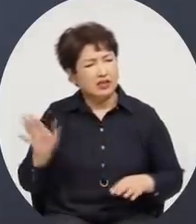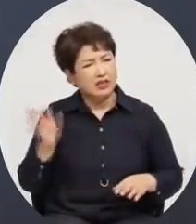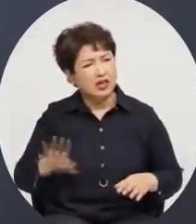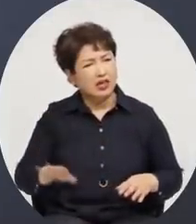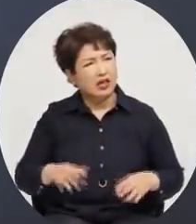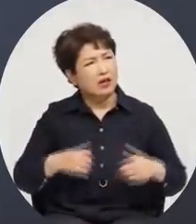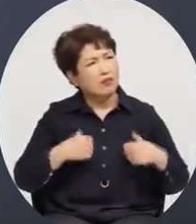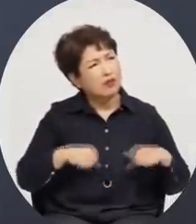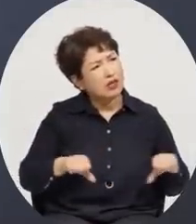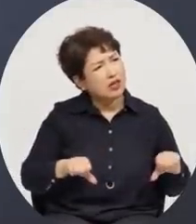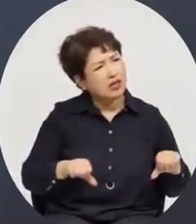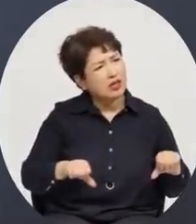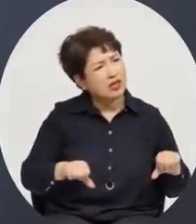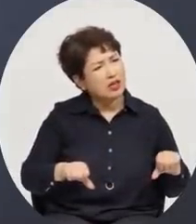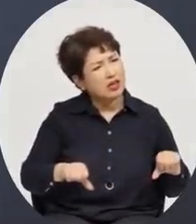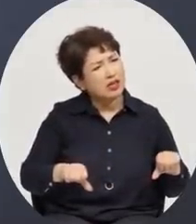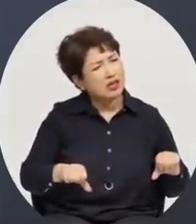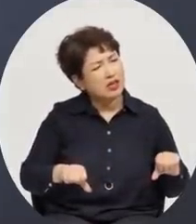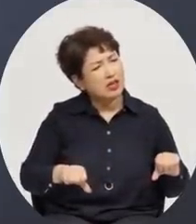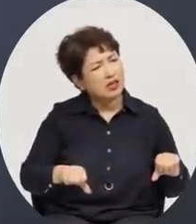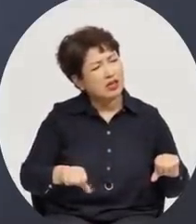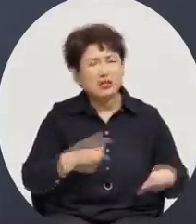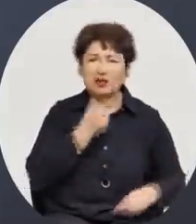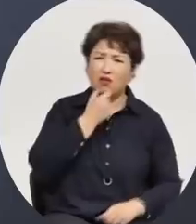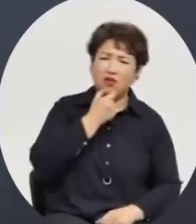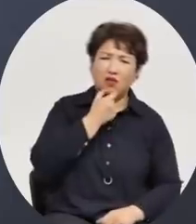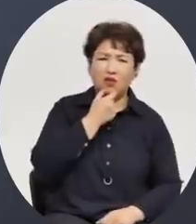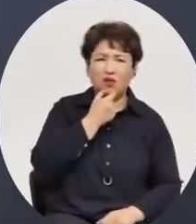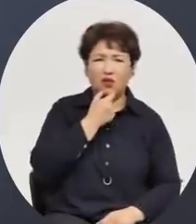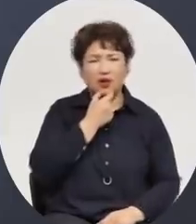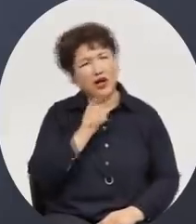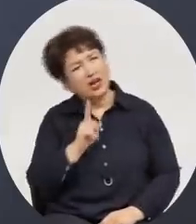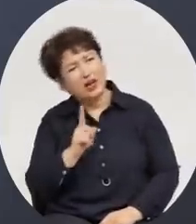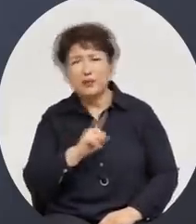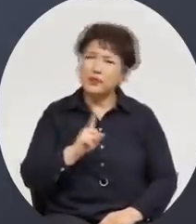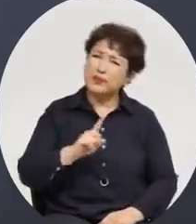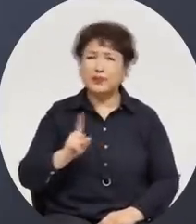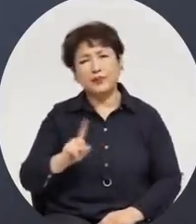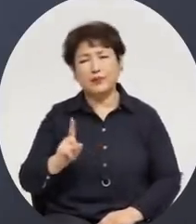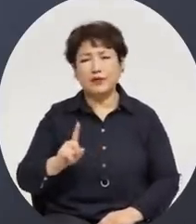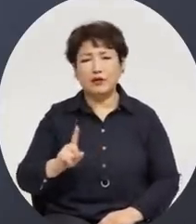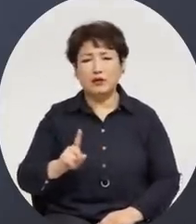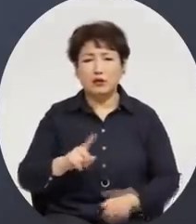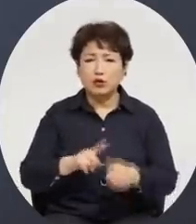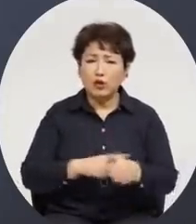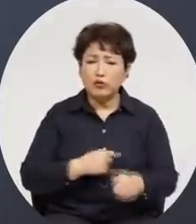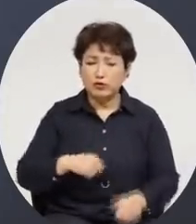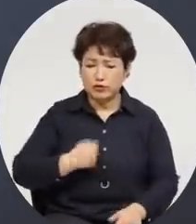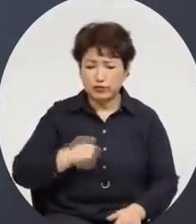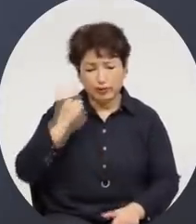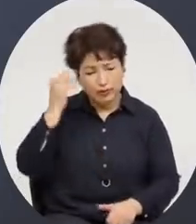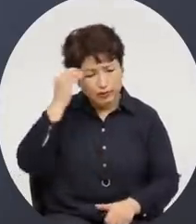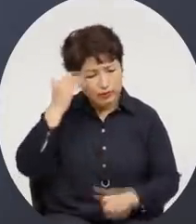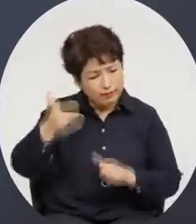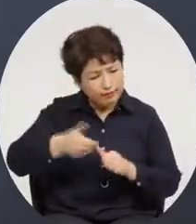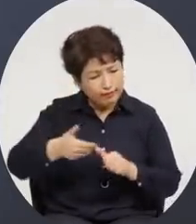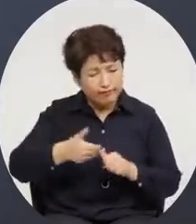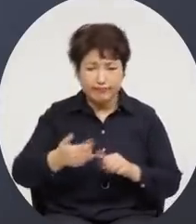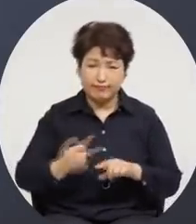포기하려니까 절을 짓고 싶다 이런 소리 하는 거는 그건 저기 괴로울 수밖에